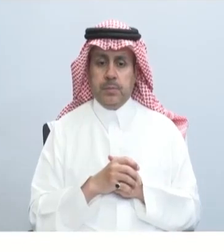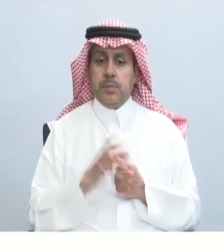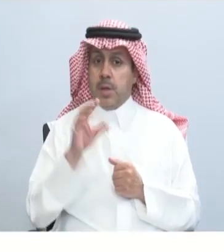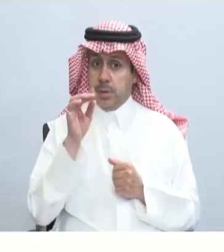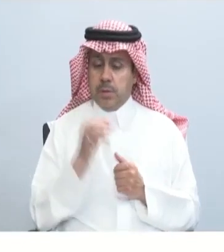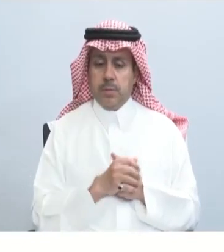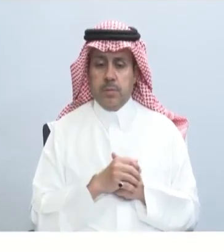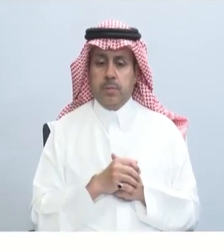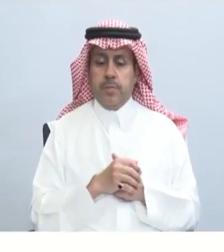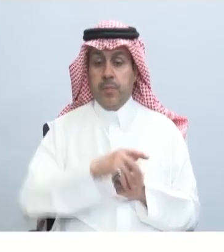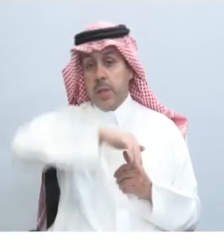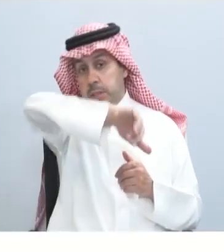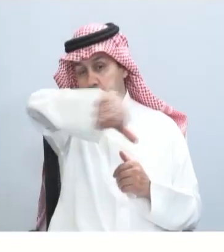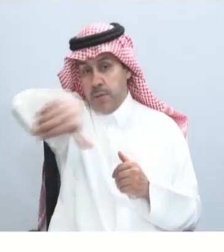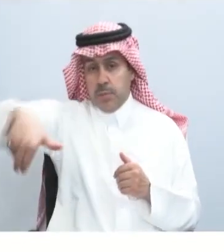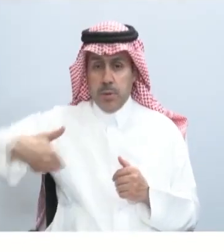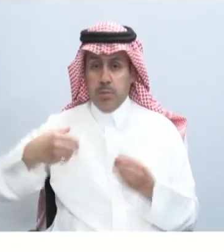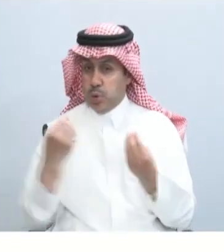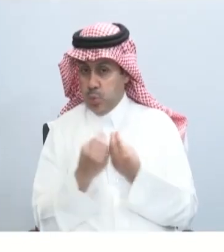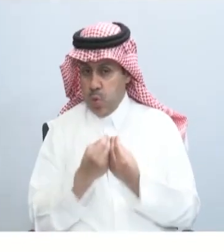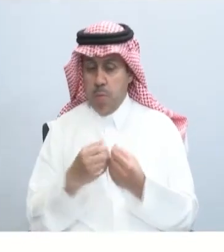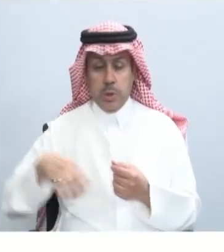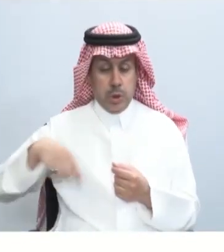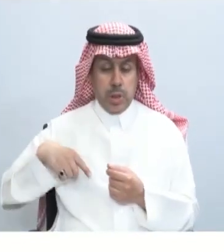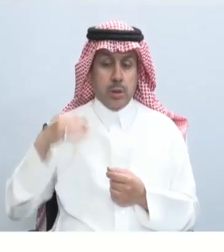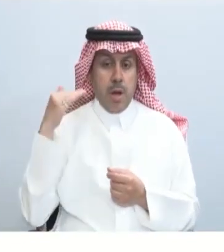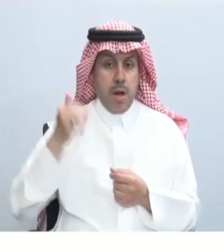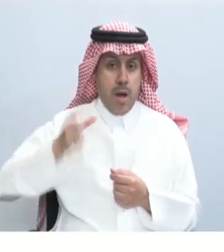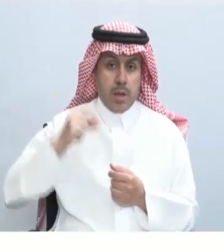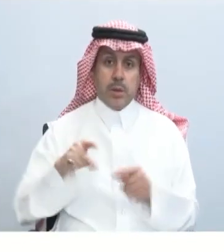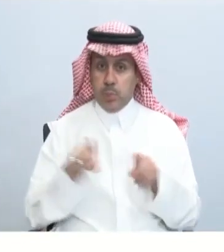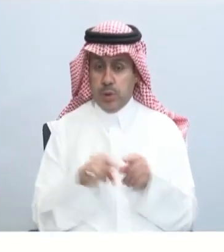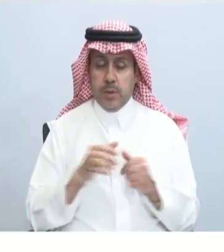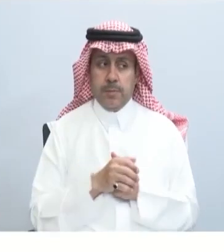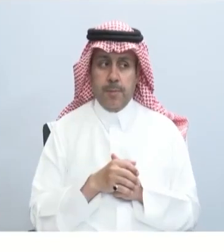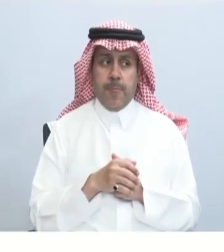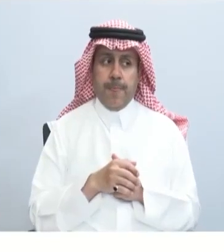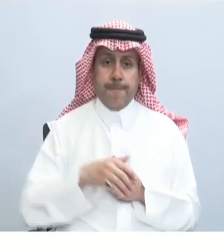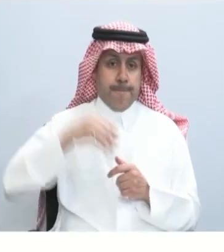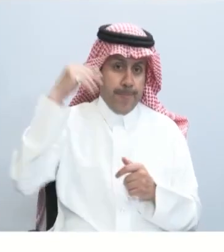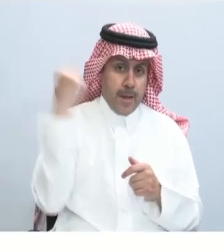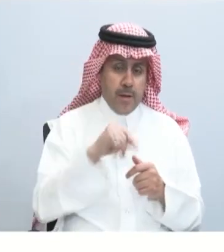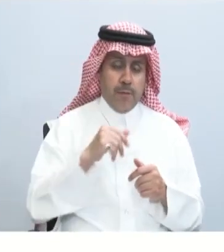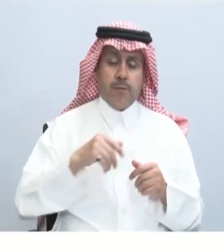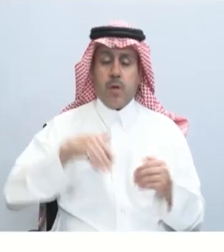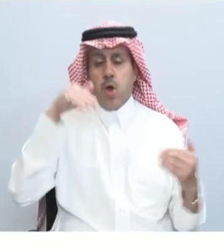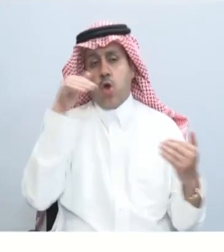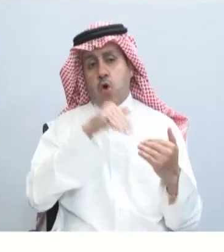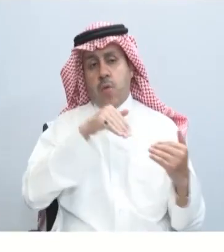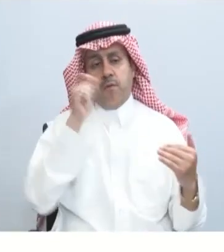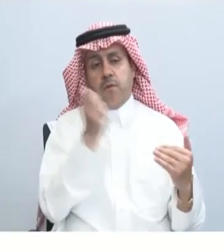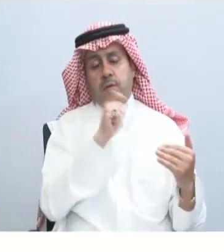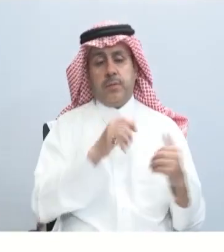احسنتم التفات مجموعه من جيش قريش بقياده خالد بن الوليد قبل اسلامه على المسلمين من مخالف